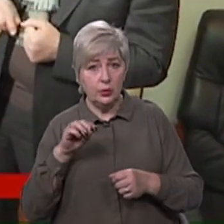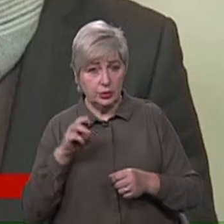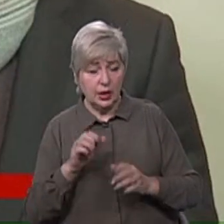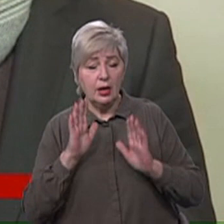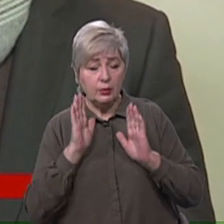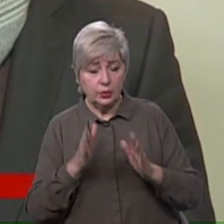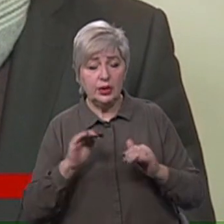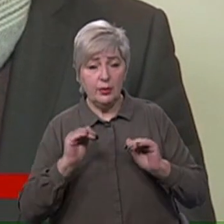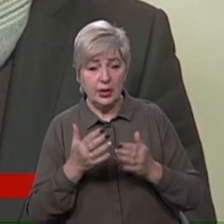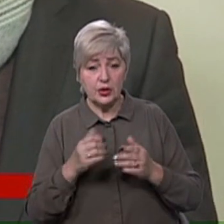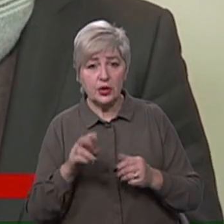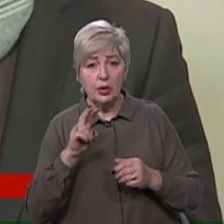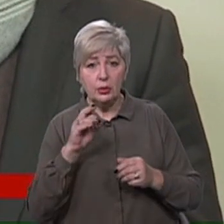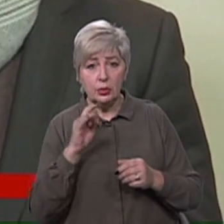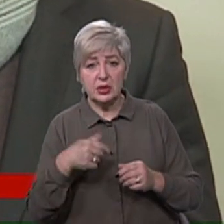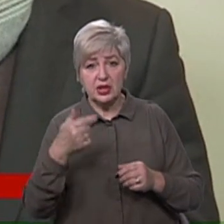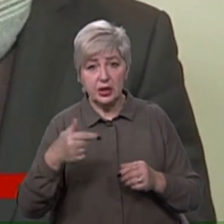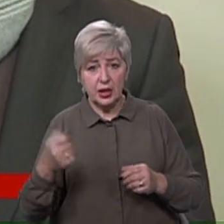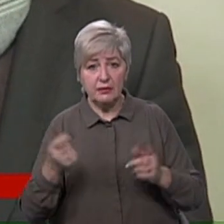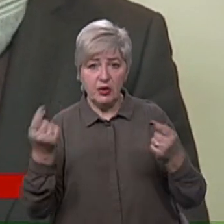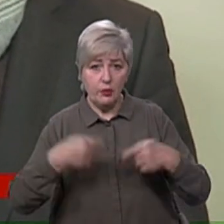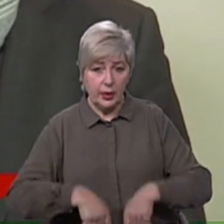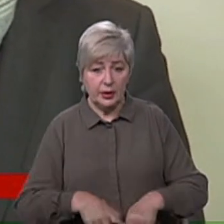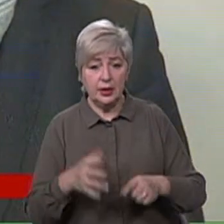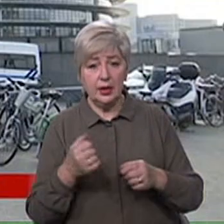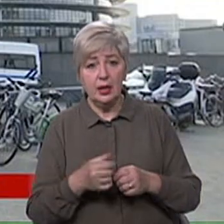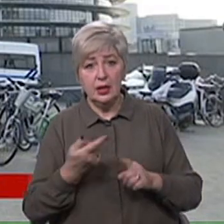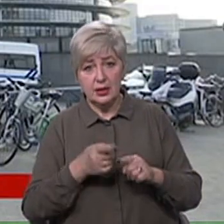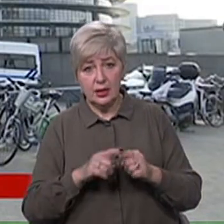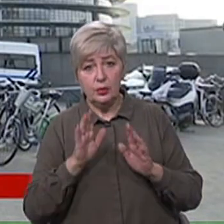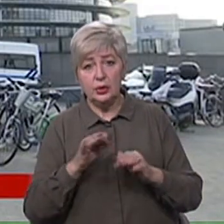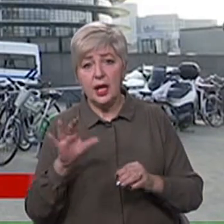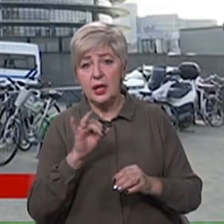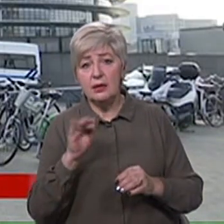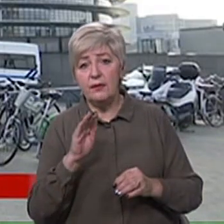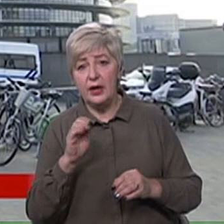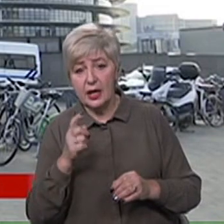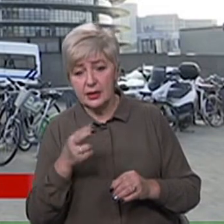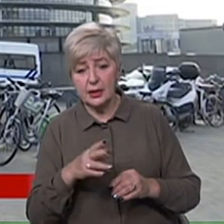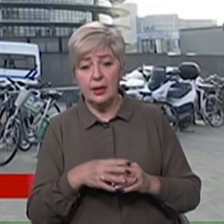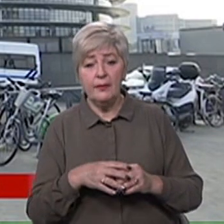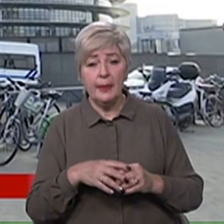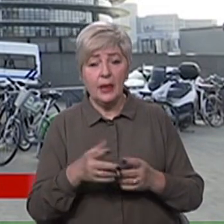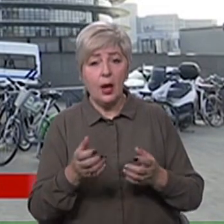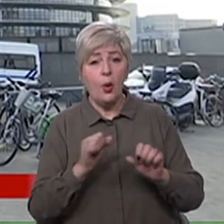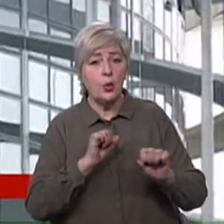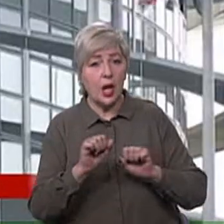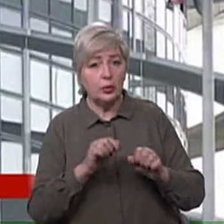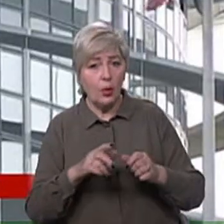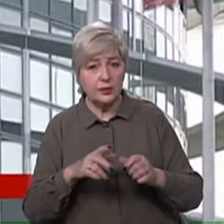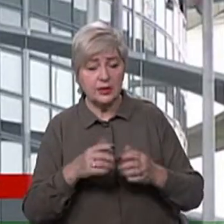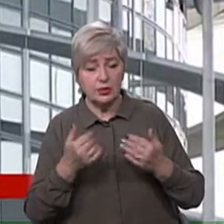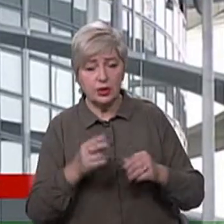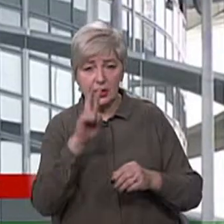упаде гривня. Якщо буде слабка гривня, це розкрутиться маховик інфляції. Урядовці уже 2 місяці ведуть перемовини з ЄС,